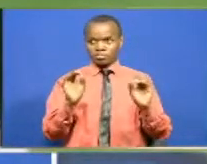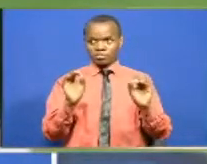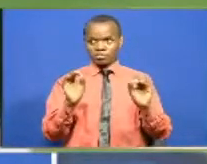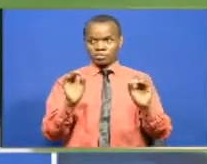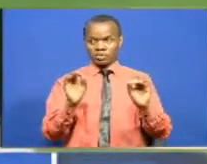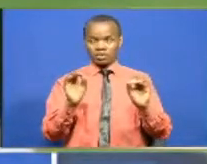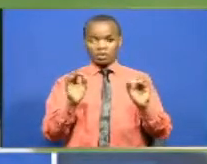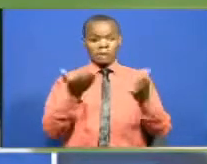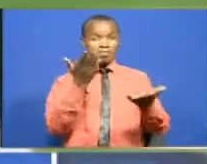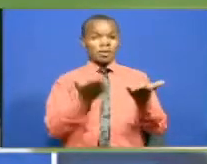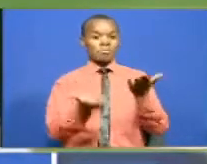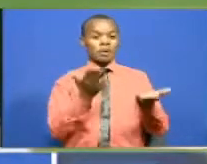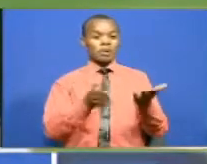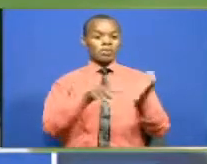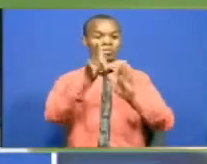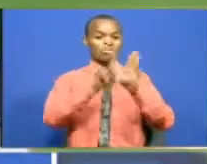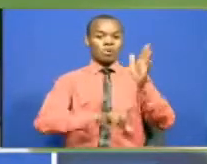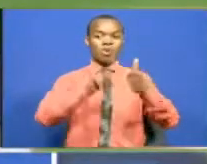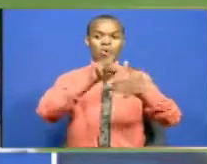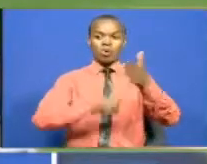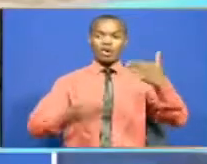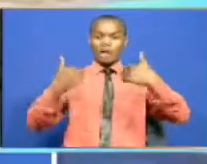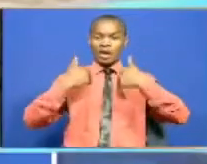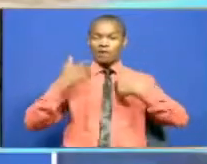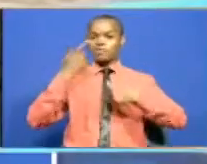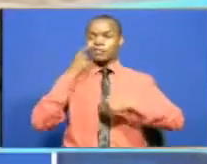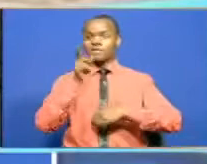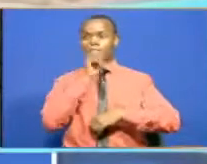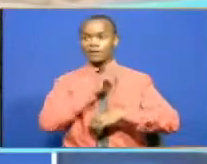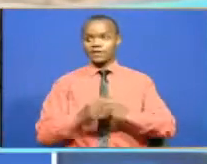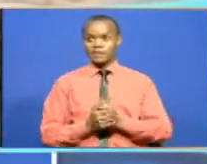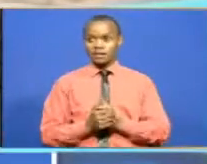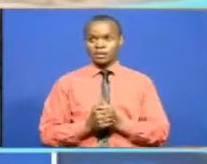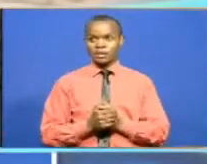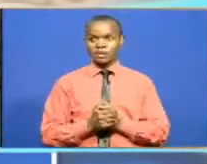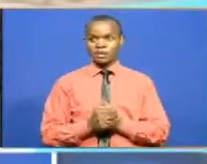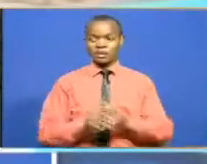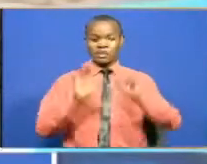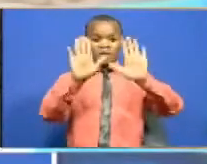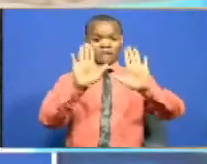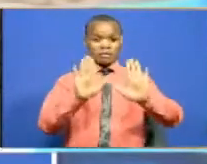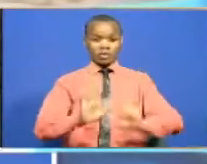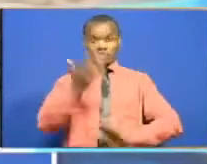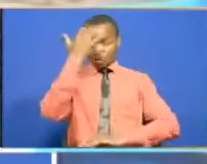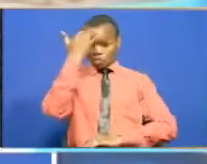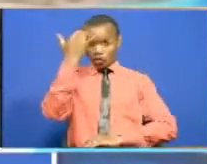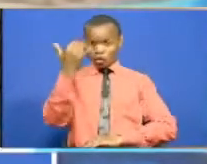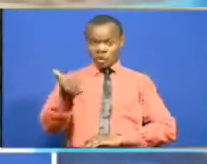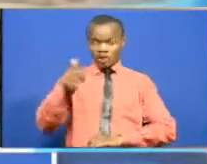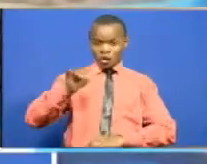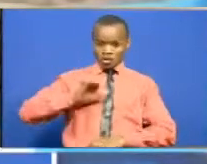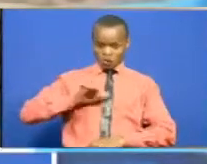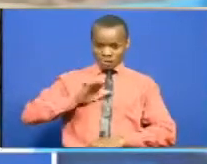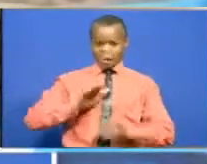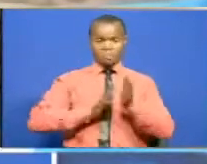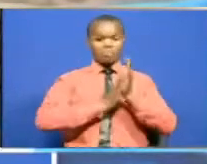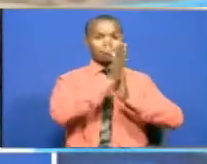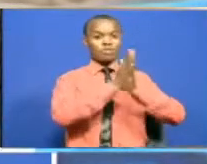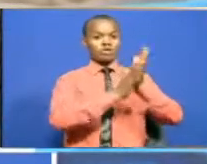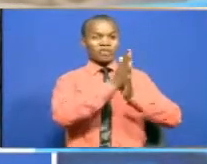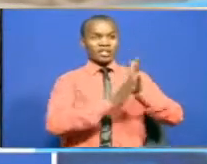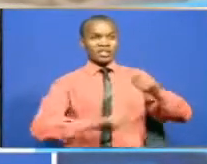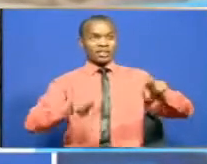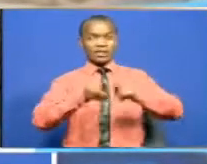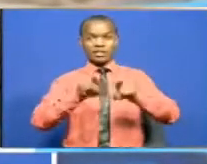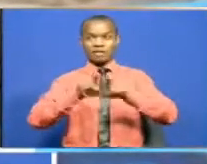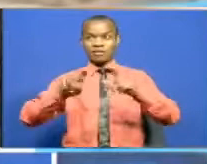that we have seen as a country. It would be very good because you start building the women capacity and they also start